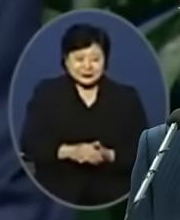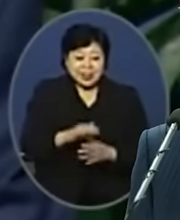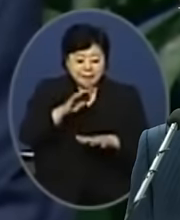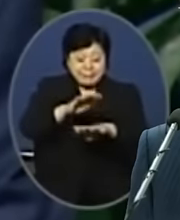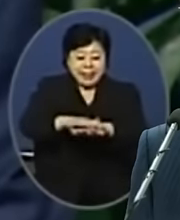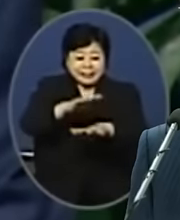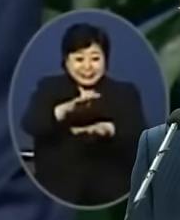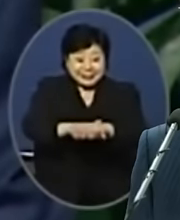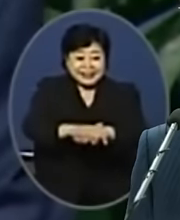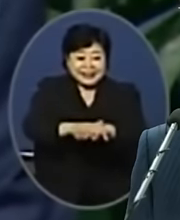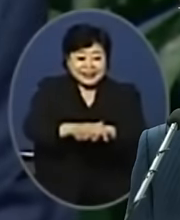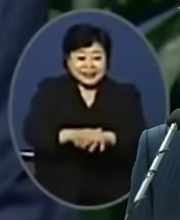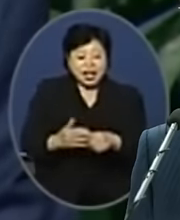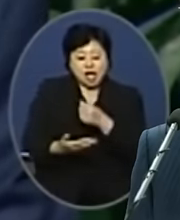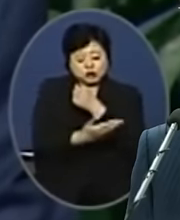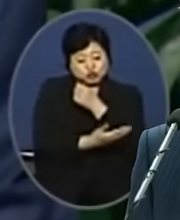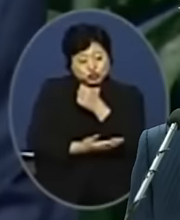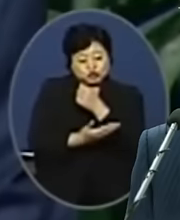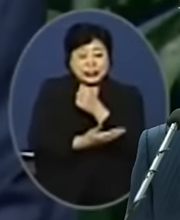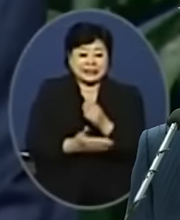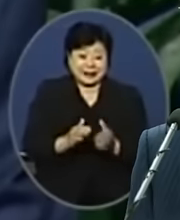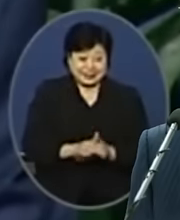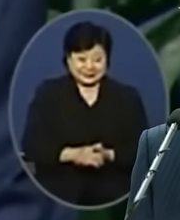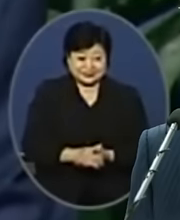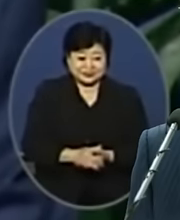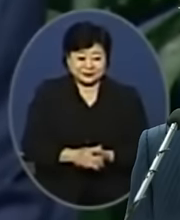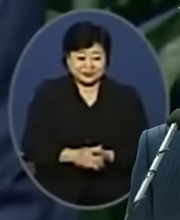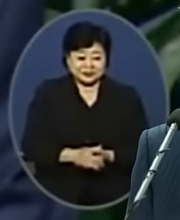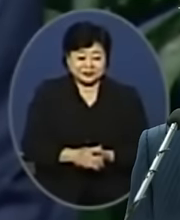밭에 추수를 하러 갔는데